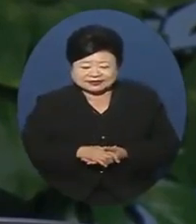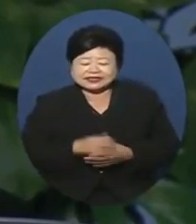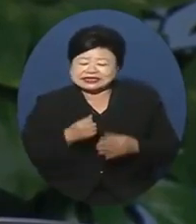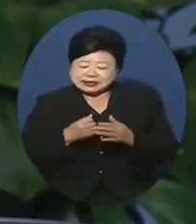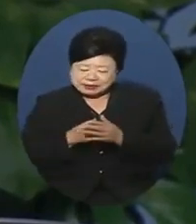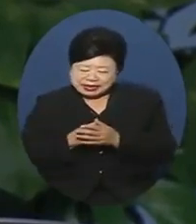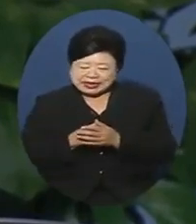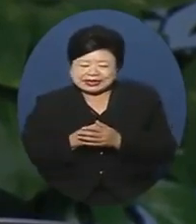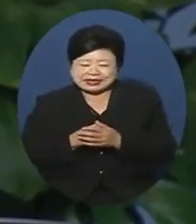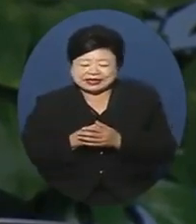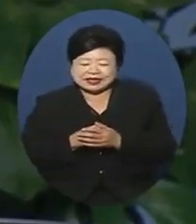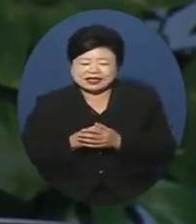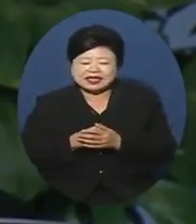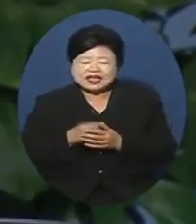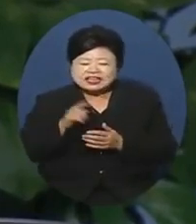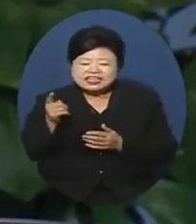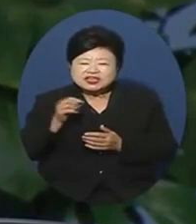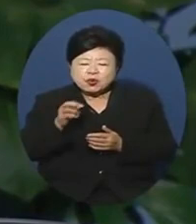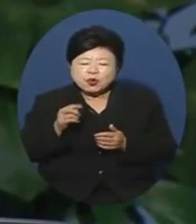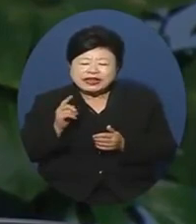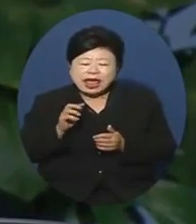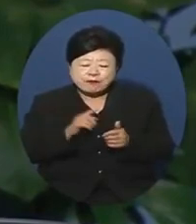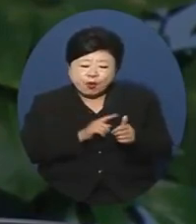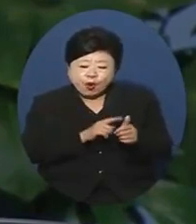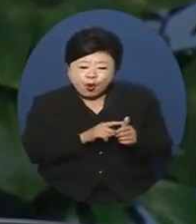그러니 니고데모가